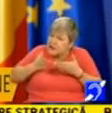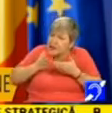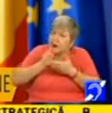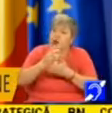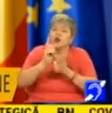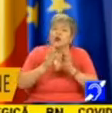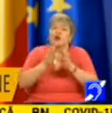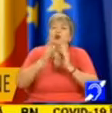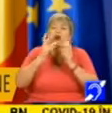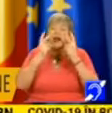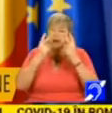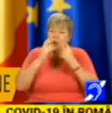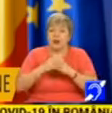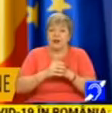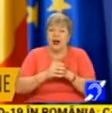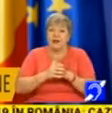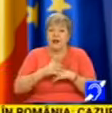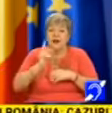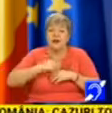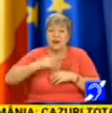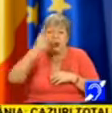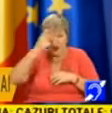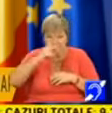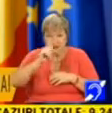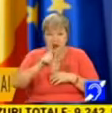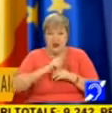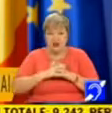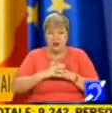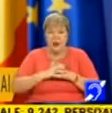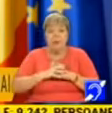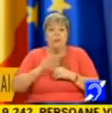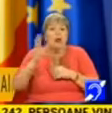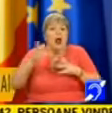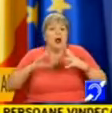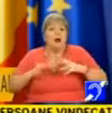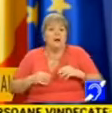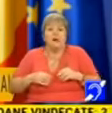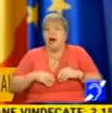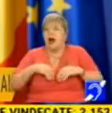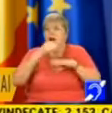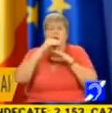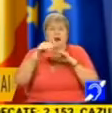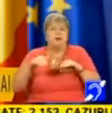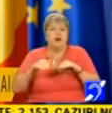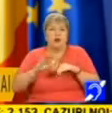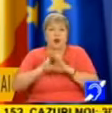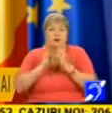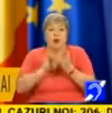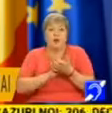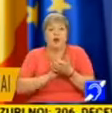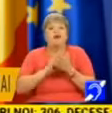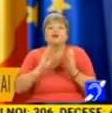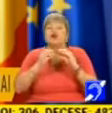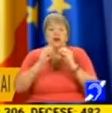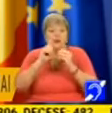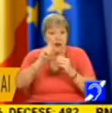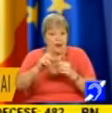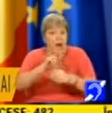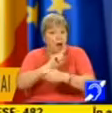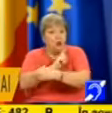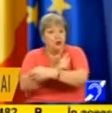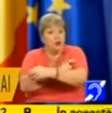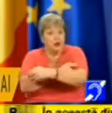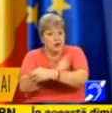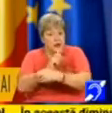această epidemie, să înțelegem că relaxare înseamnă că autoritățile se vor